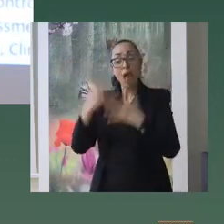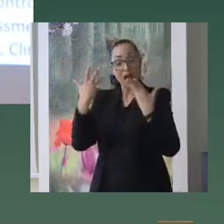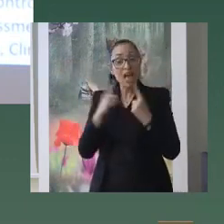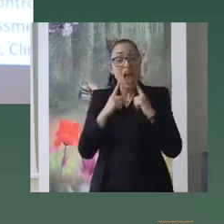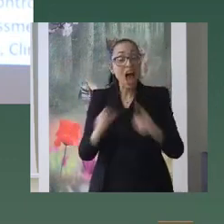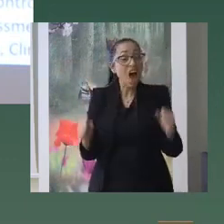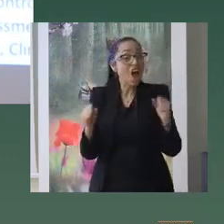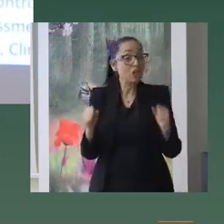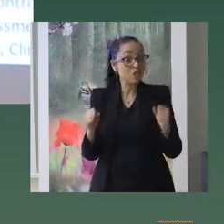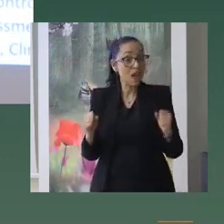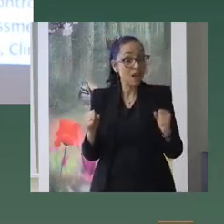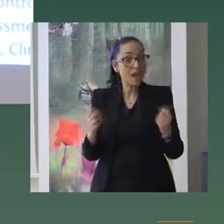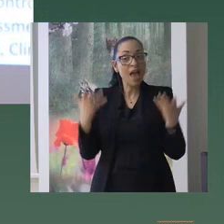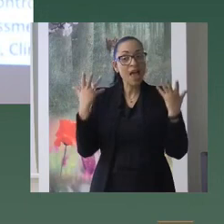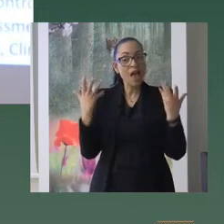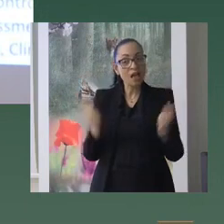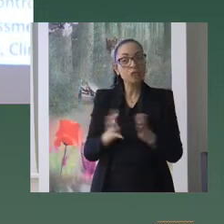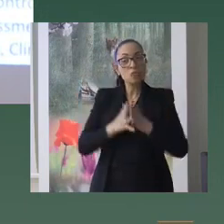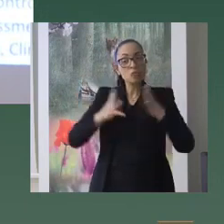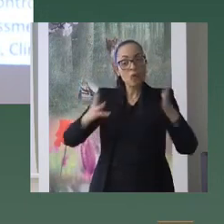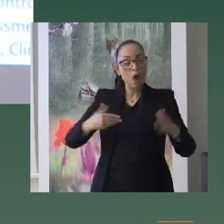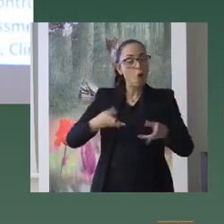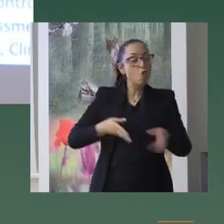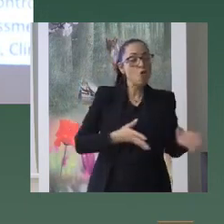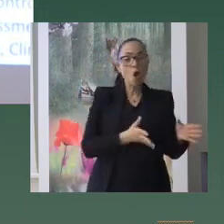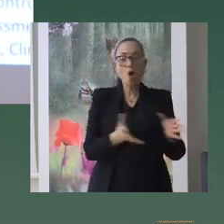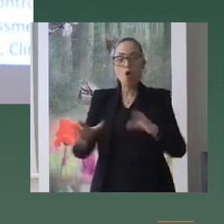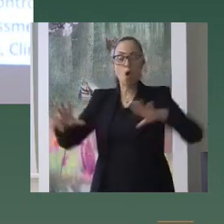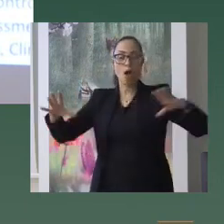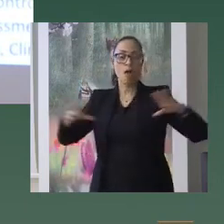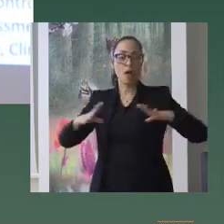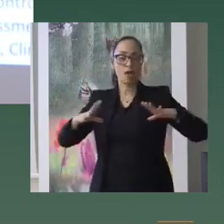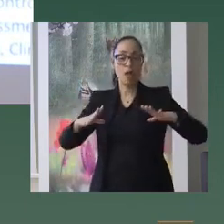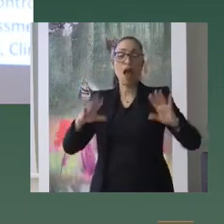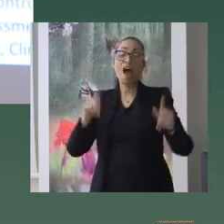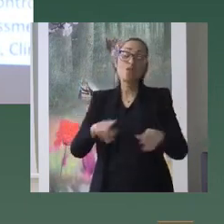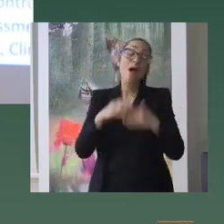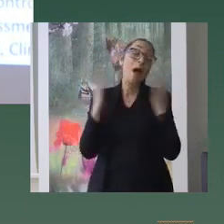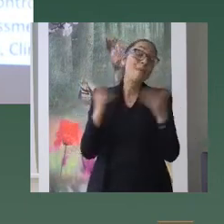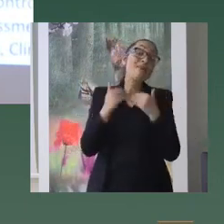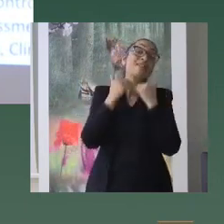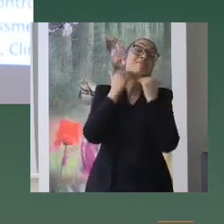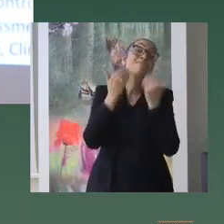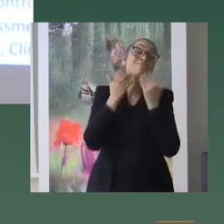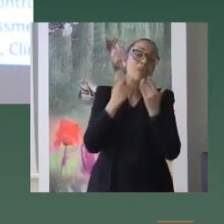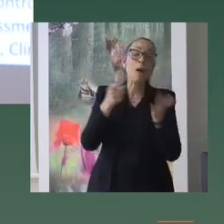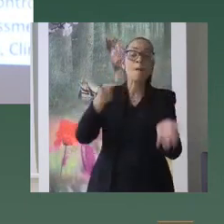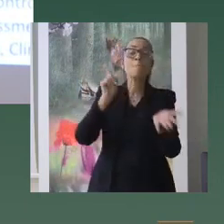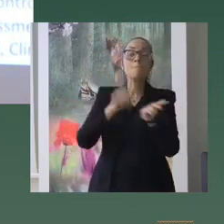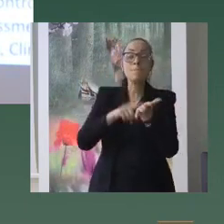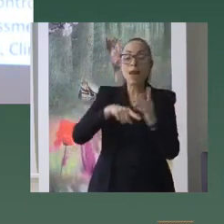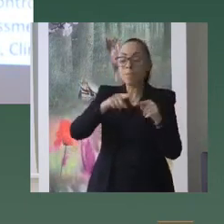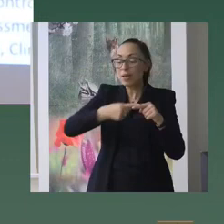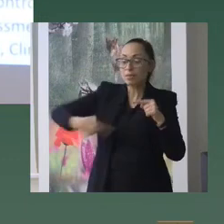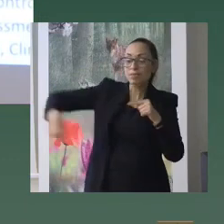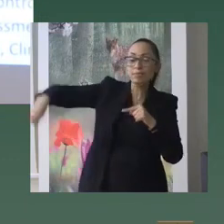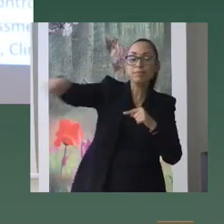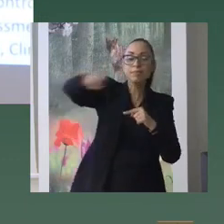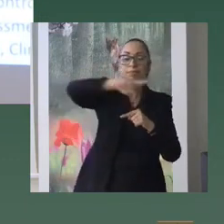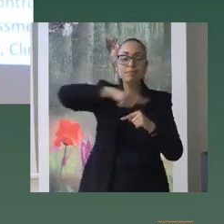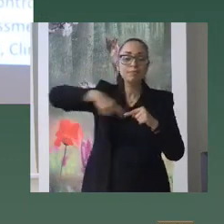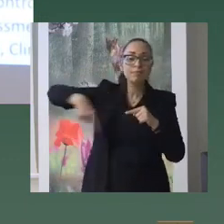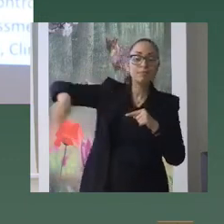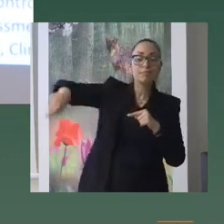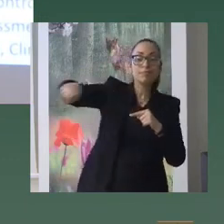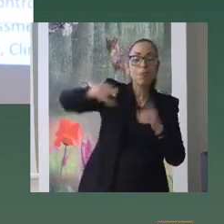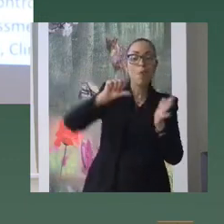ασφάλεια, έχεις εκμετάλλευση αξιοποίηση του χώρου. Αν τώρα αυτό δεν είναι εφικτό, πρέπει αυτές οι περιμετρικές πόλεις που